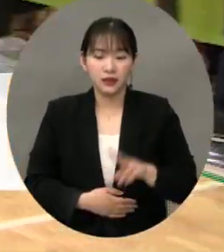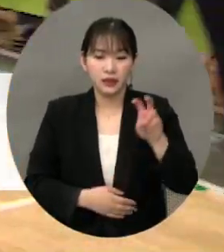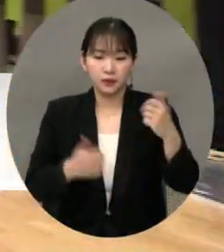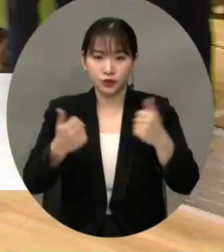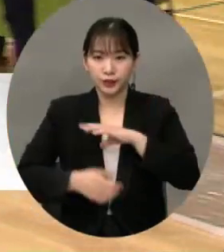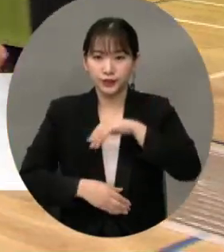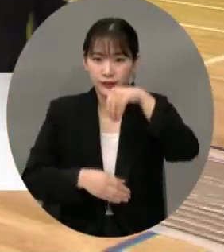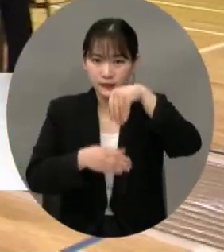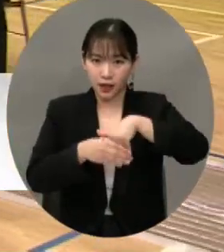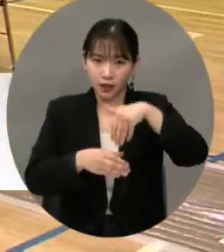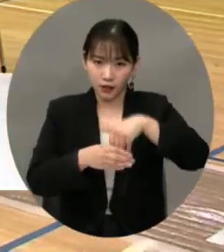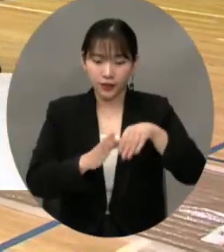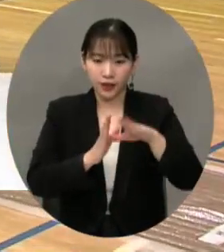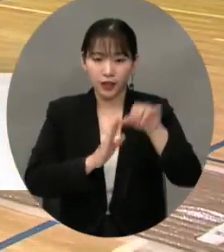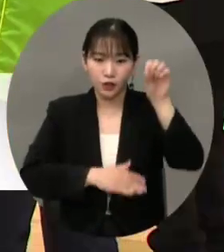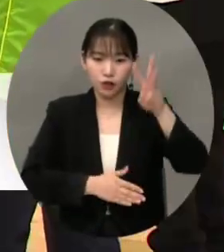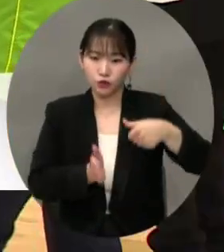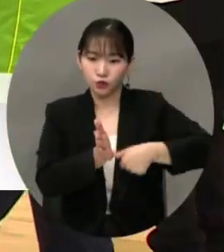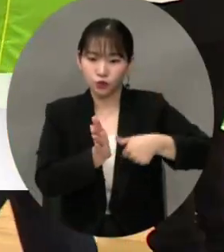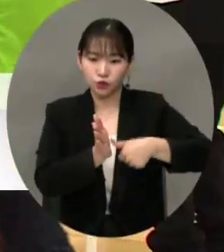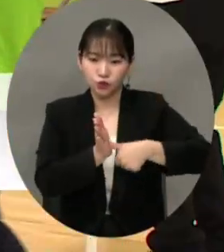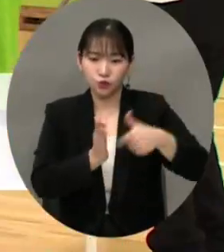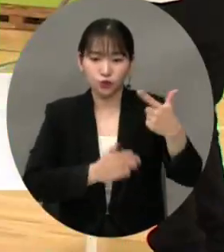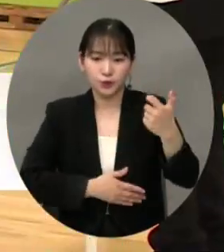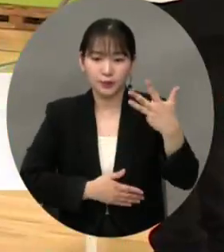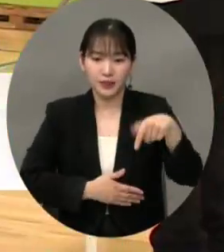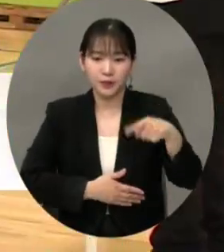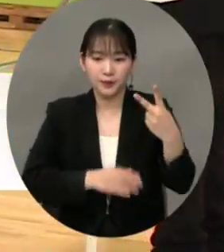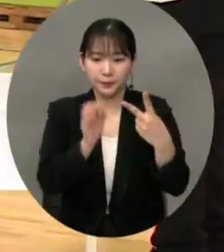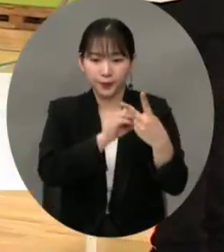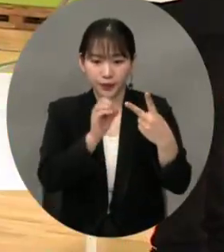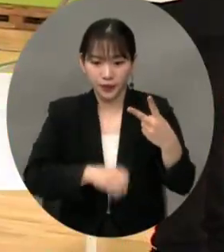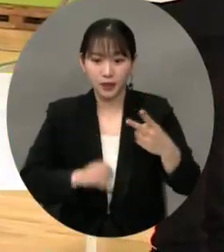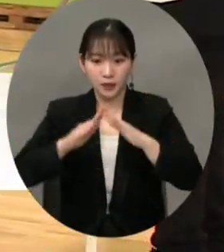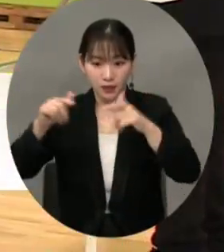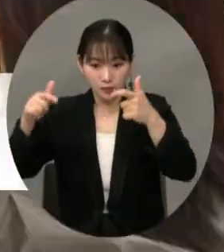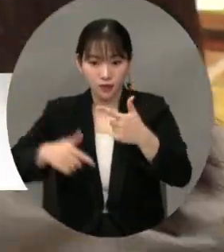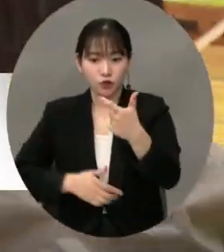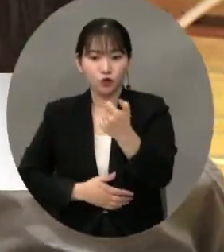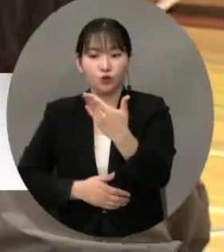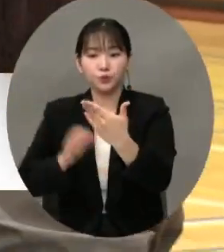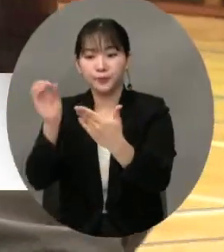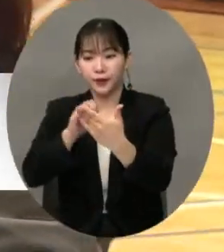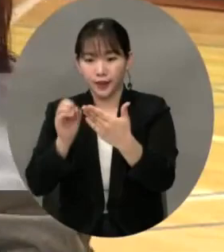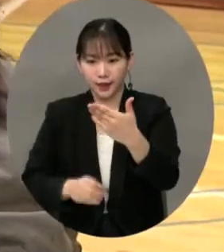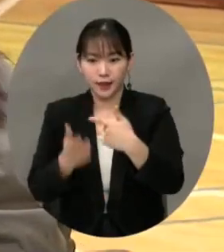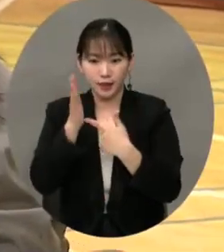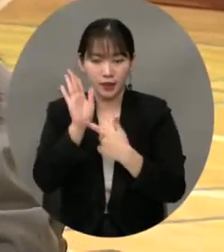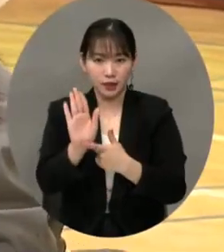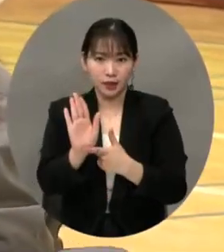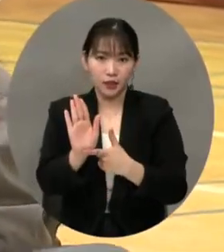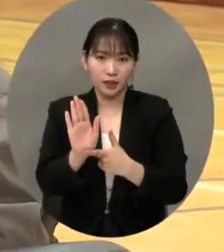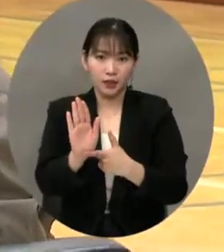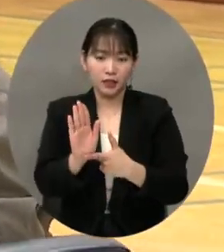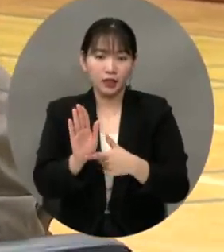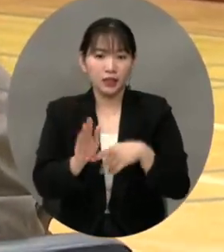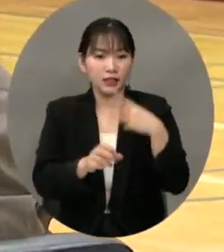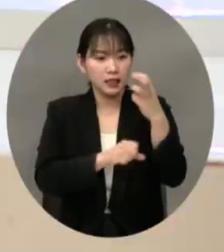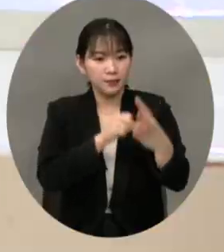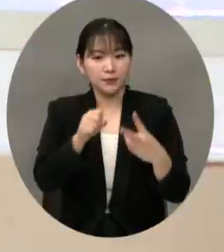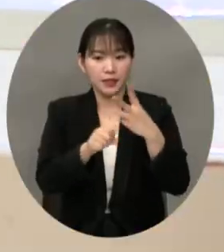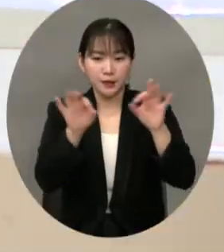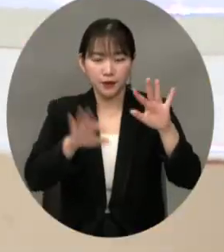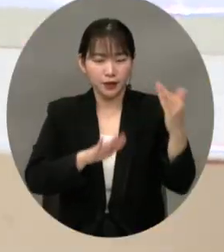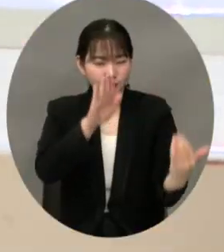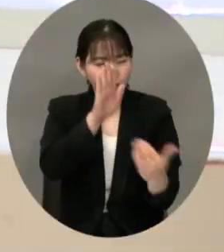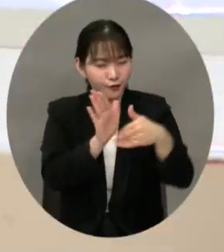제22대 국회의원 선거에서 광주 투표율은 68.2%, 전남은 69%로 나타났습니다. 32년 만에